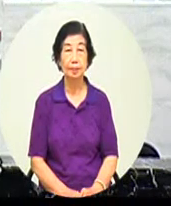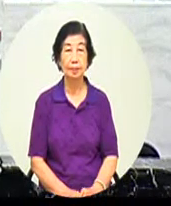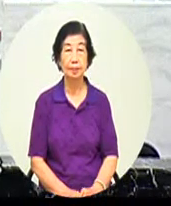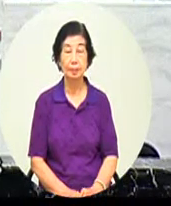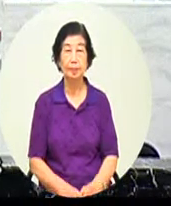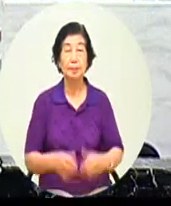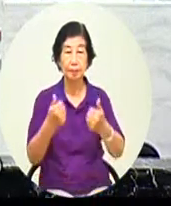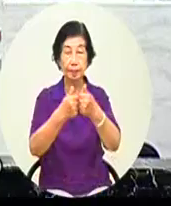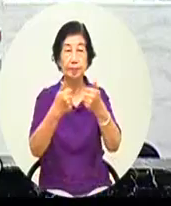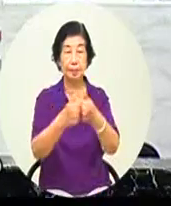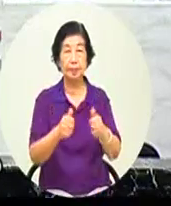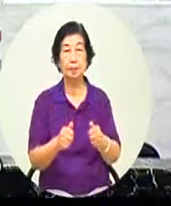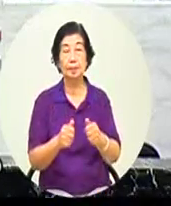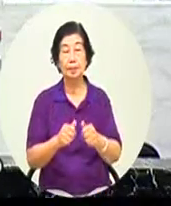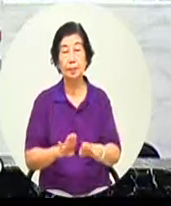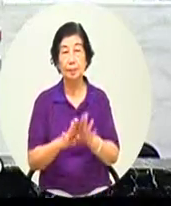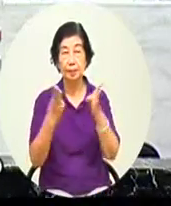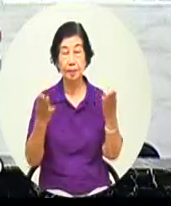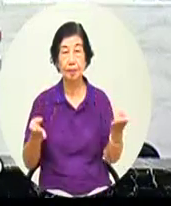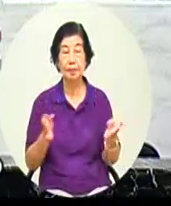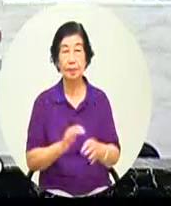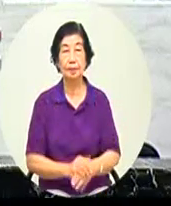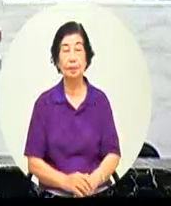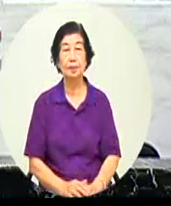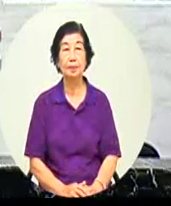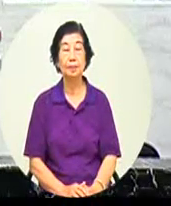好，我们现在开始开会。